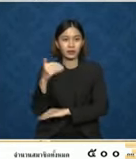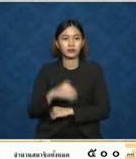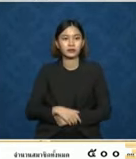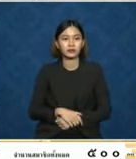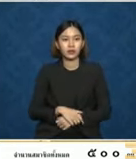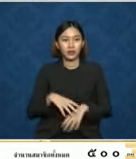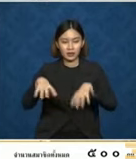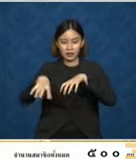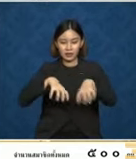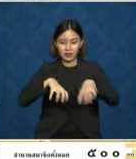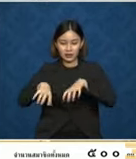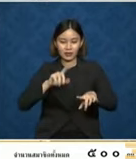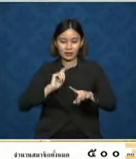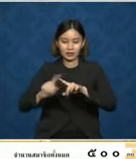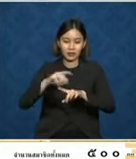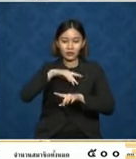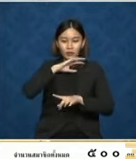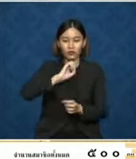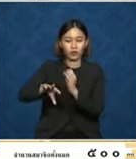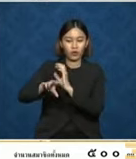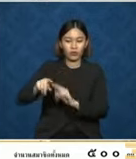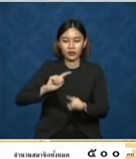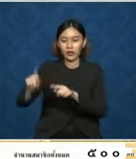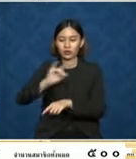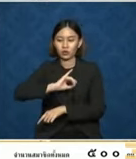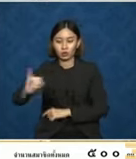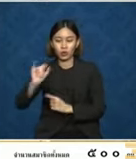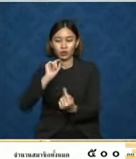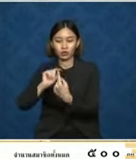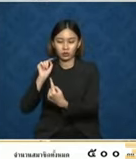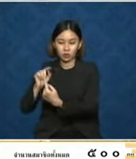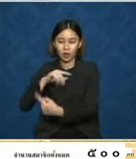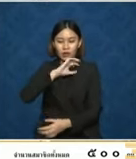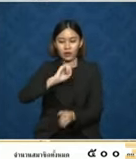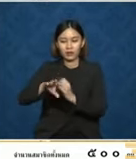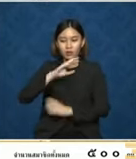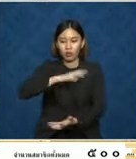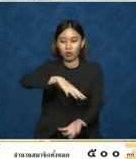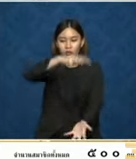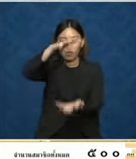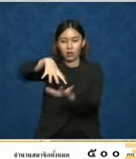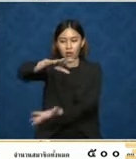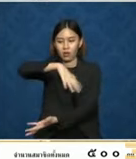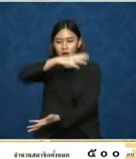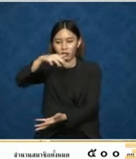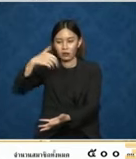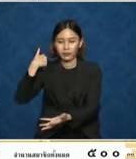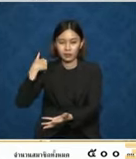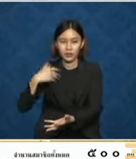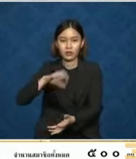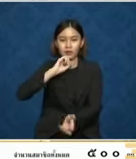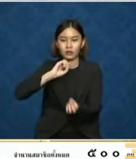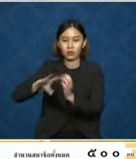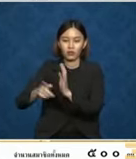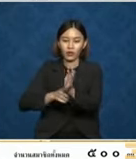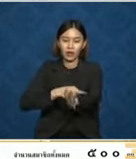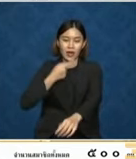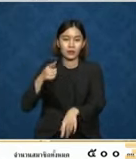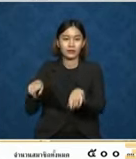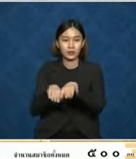จัดสรรที่กำจัดขยะที่ถูกต้องเพียงพอนะครับขยะนะครับยิ่งสะสมนานเท่าไหร่ก็ต้องกำจัดมันนานขึ้นเท่